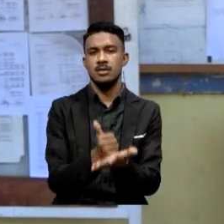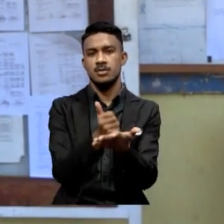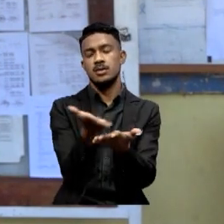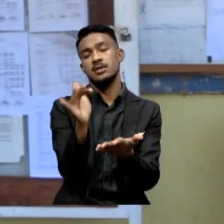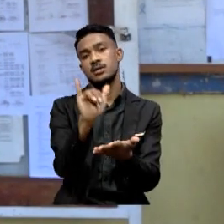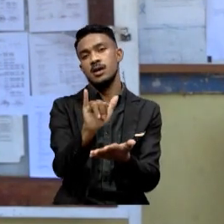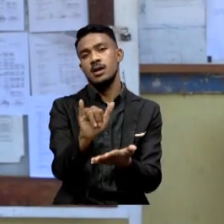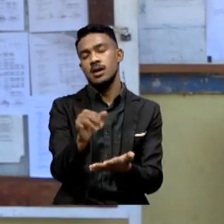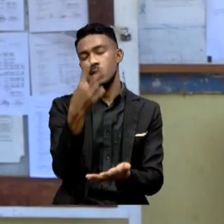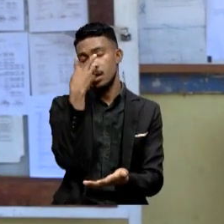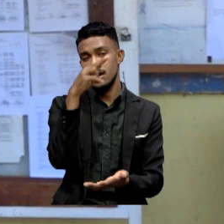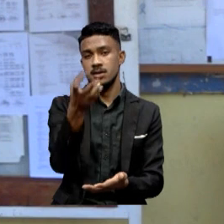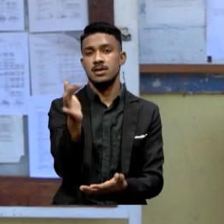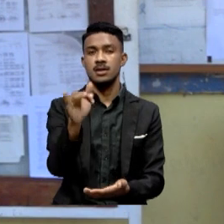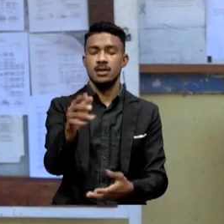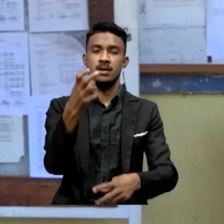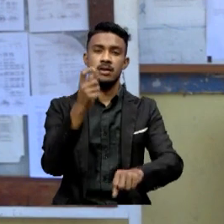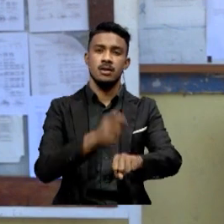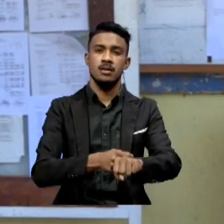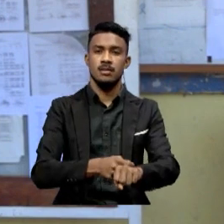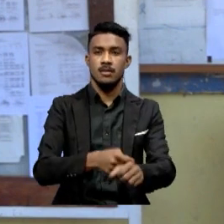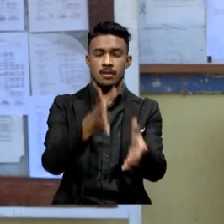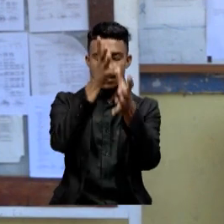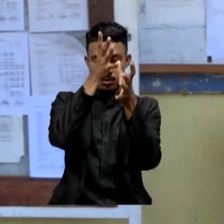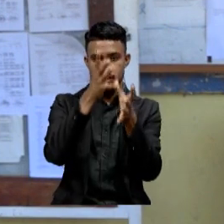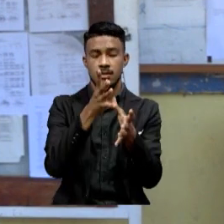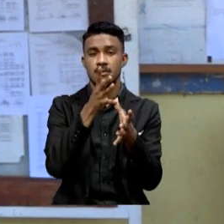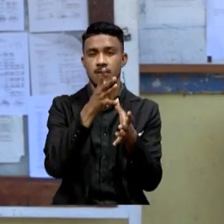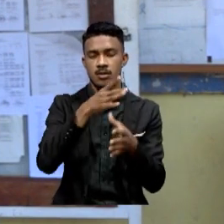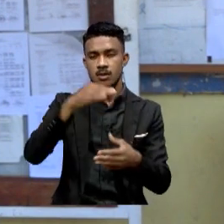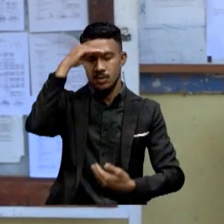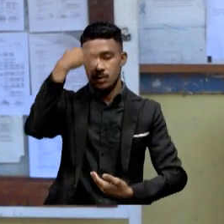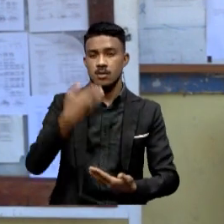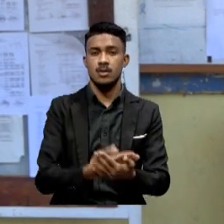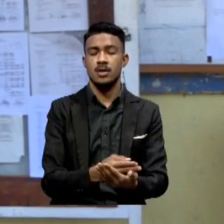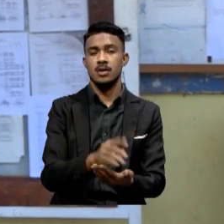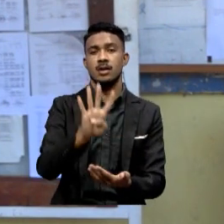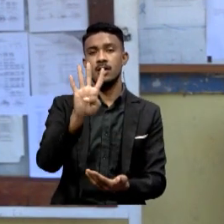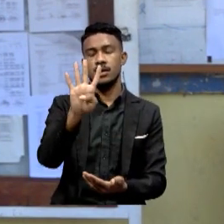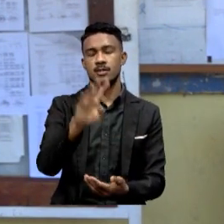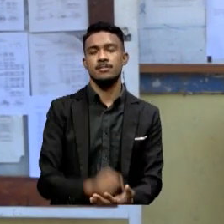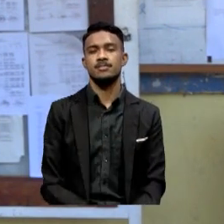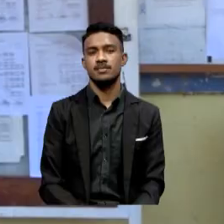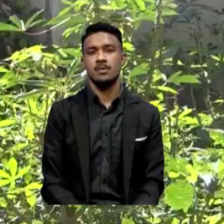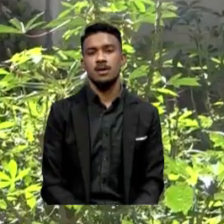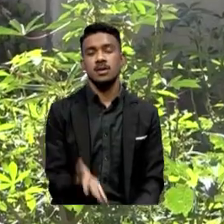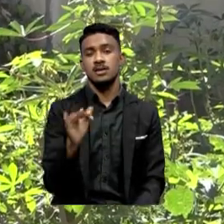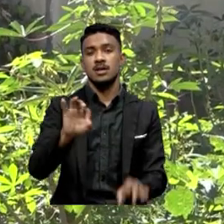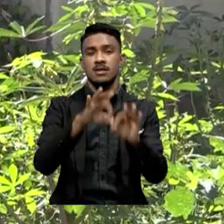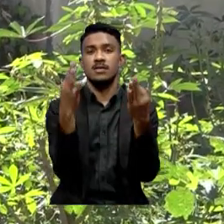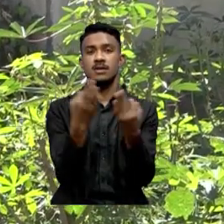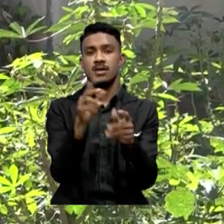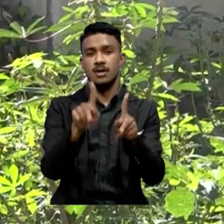ser kondisiones. Pues yen ba katua so ni wan nang hat, fir ser hok ser wan nang hat. Ser malara ema nang